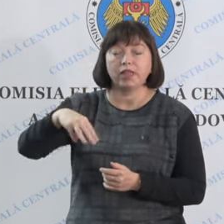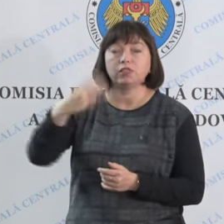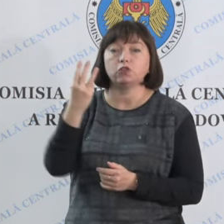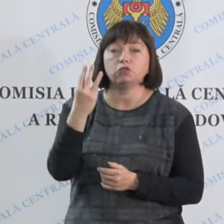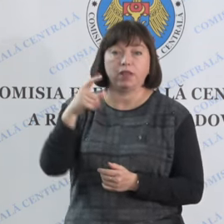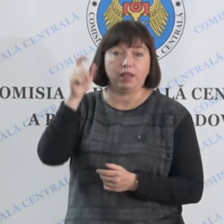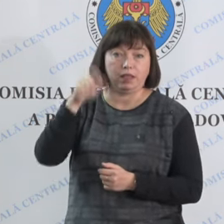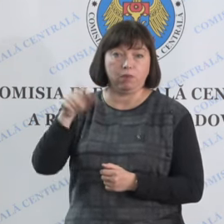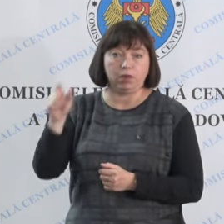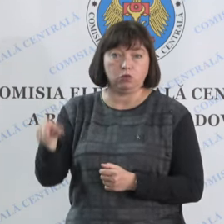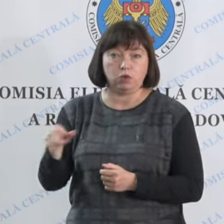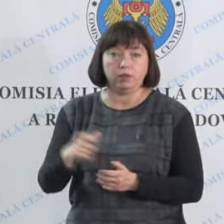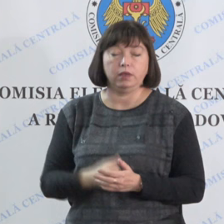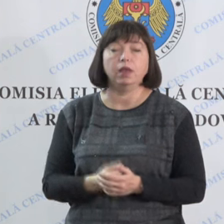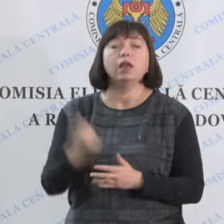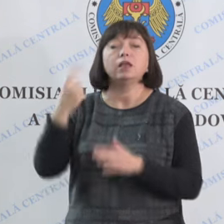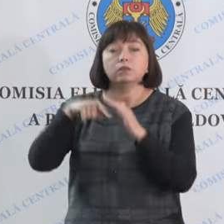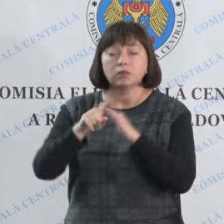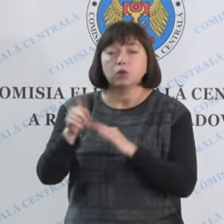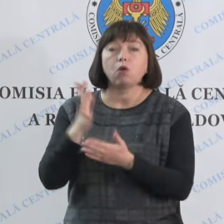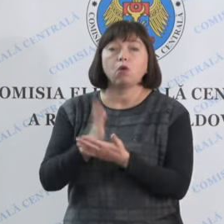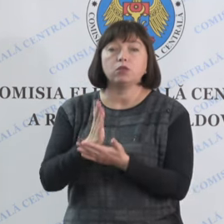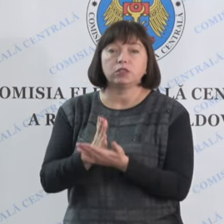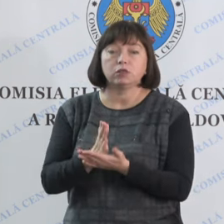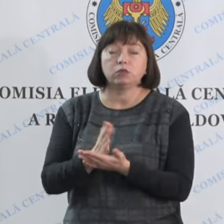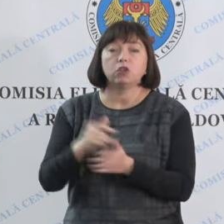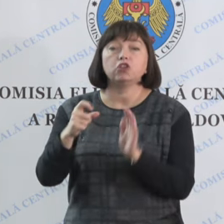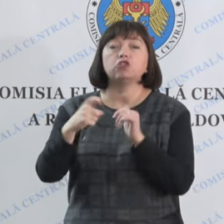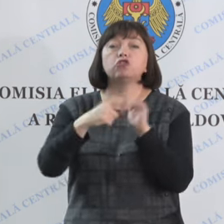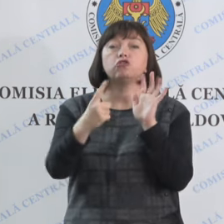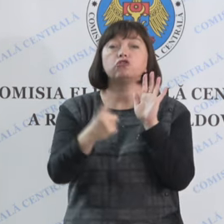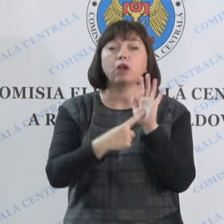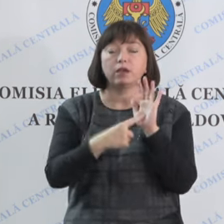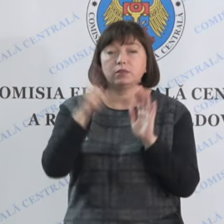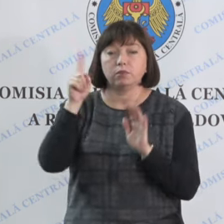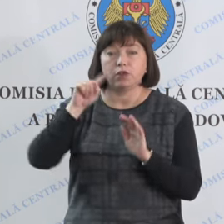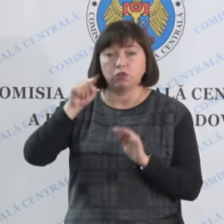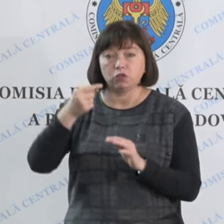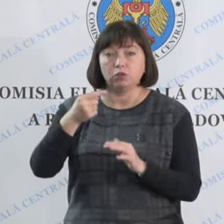144.233 de persoane, ceea ce constituie